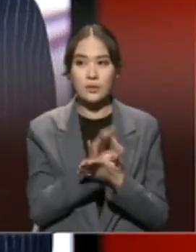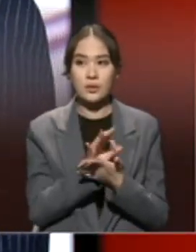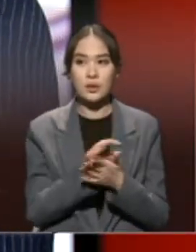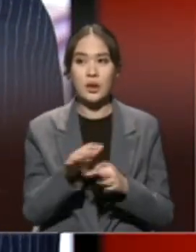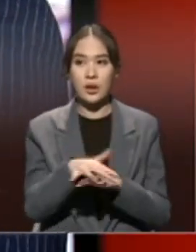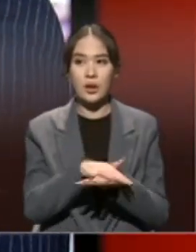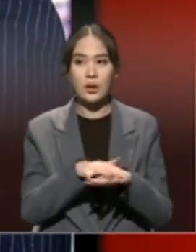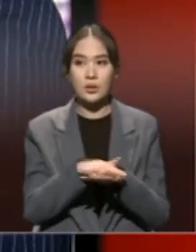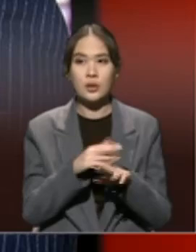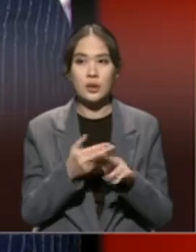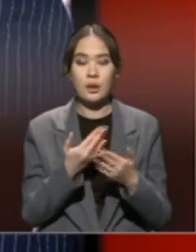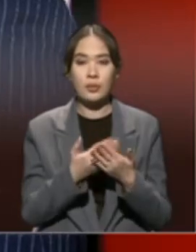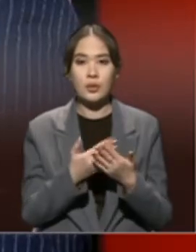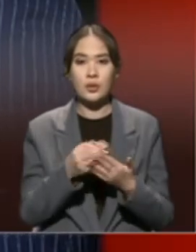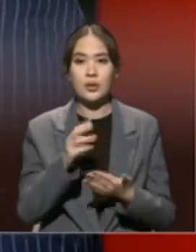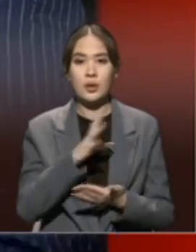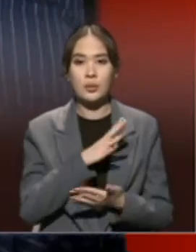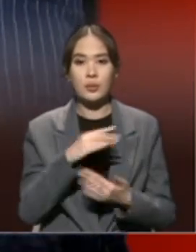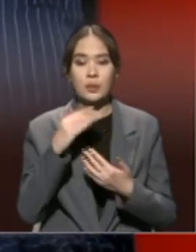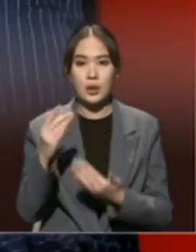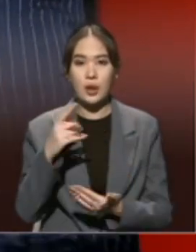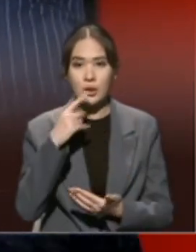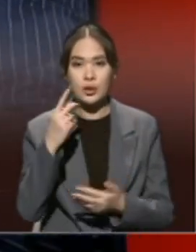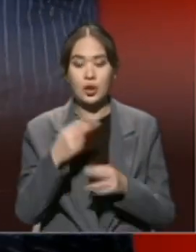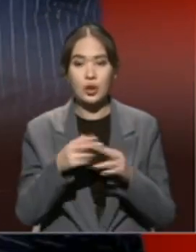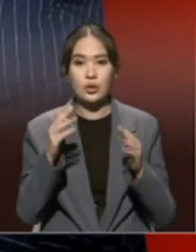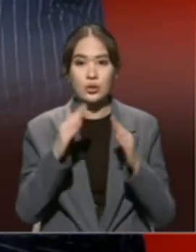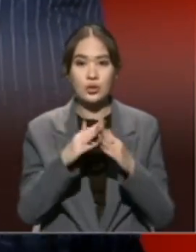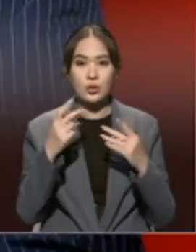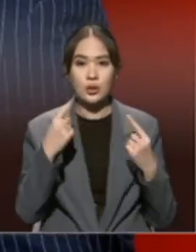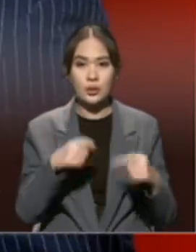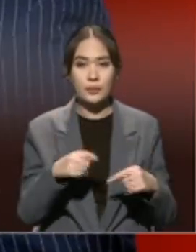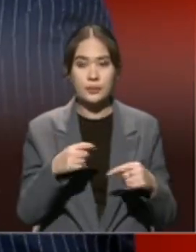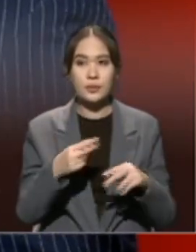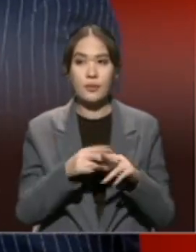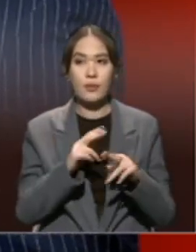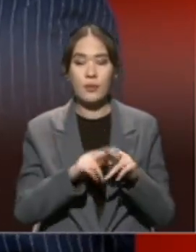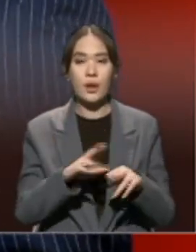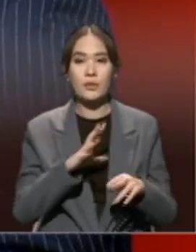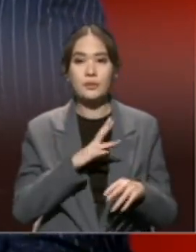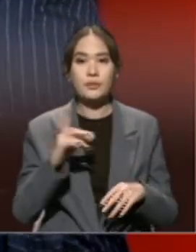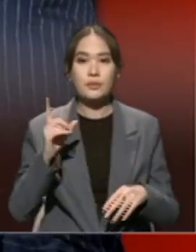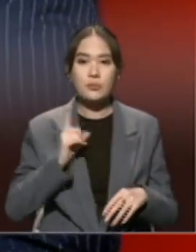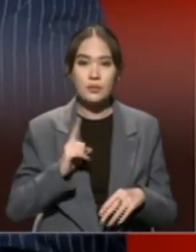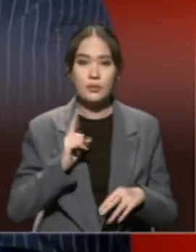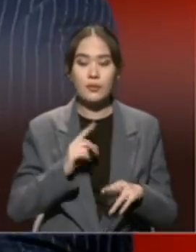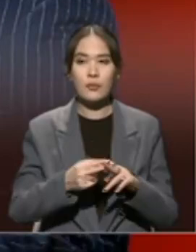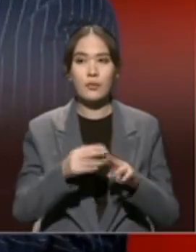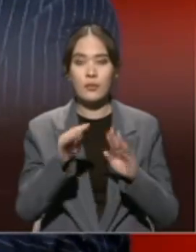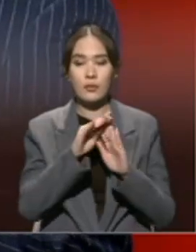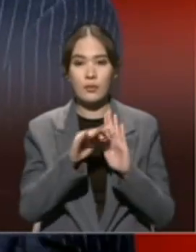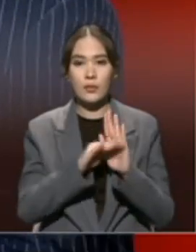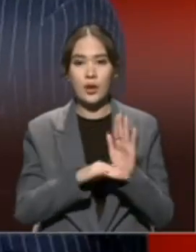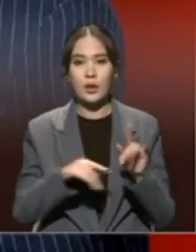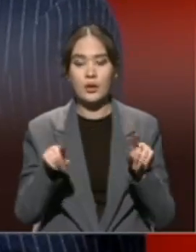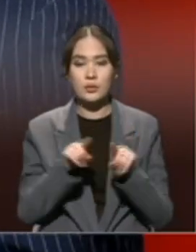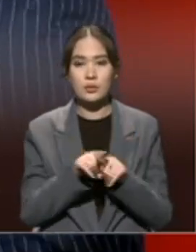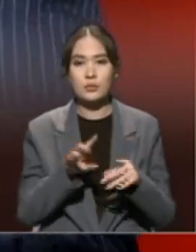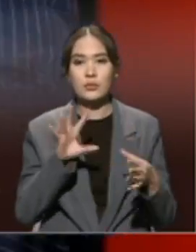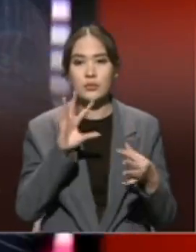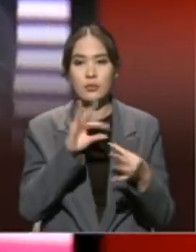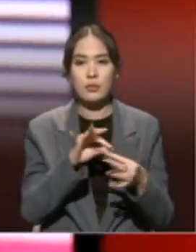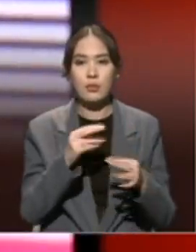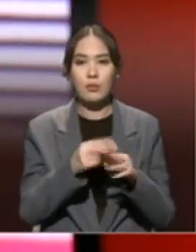халық жаңағындай мына жаңағы Дәулет мырза өте дұрыс айтып отыр. Үйдің сатып отырғанда жаңағындай қазір осында күтіп отырғандар как бағдарлама ресми түрде іске